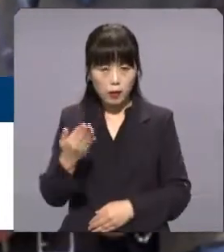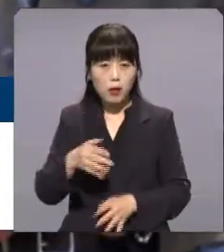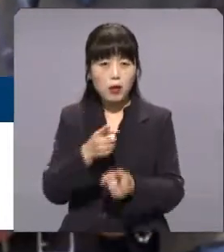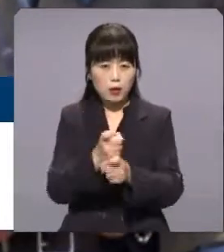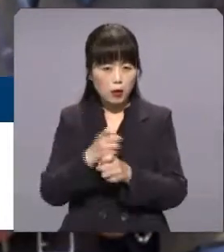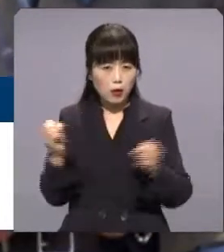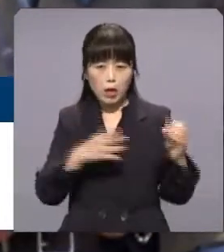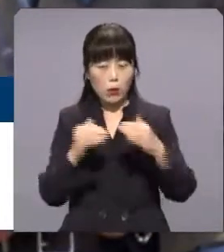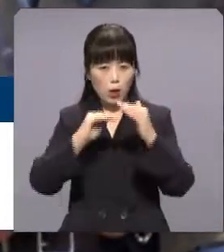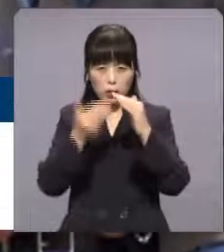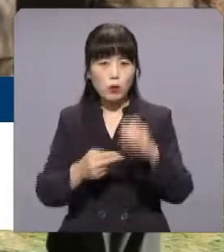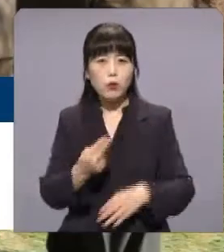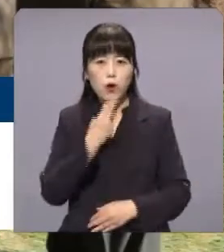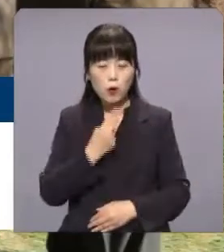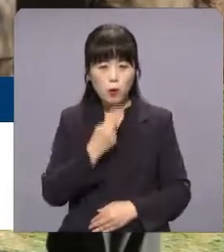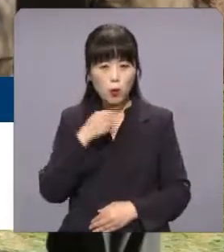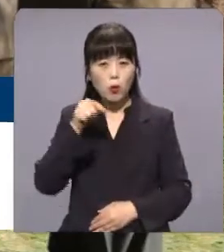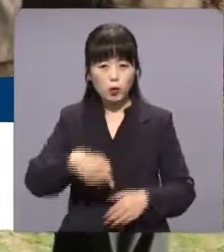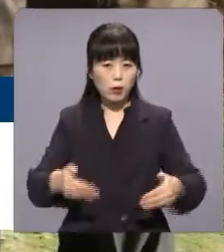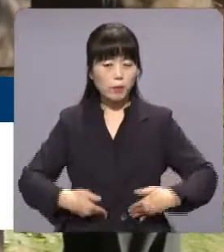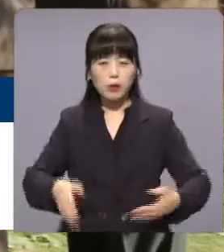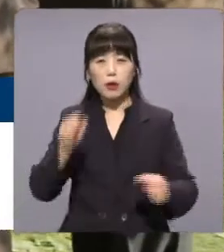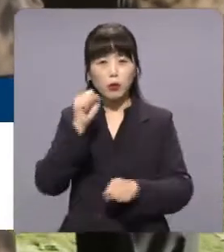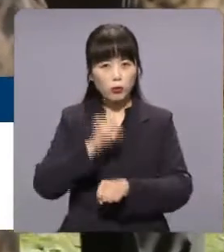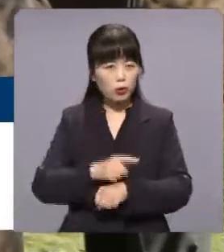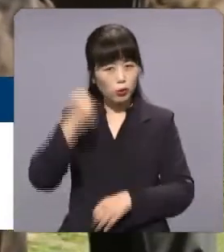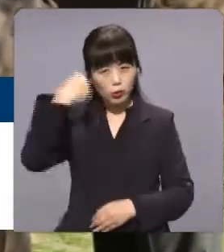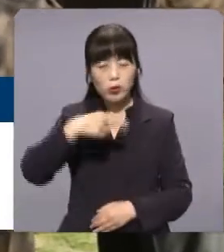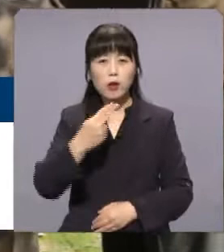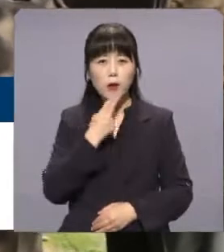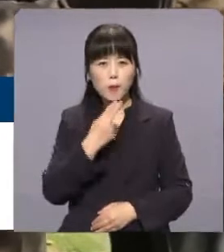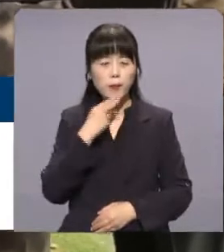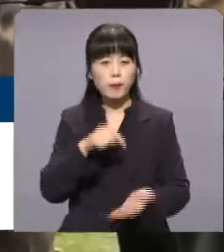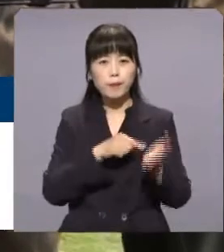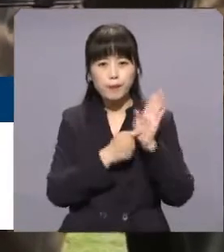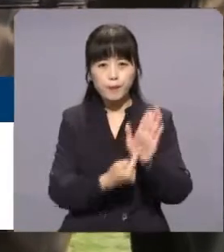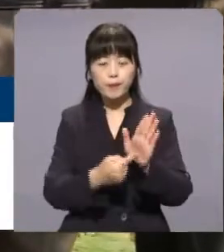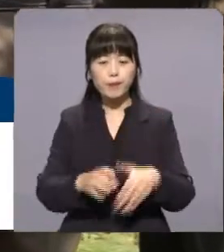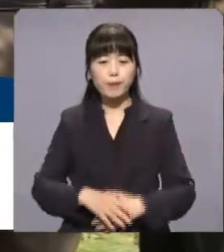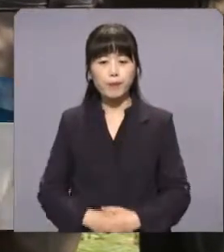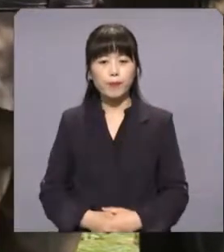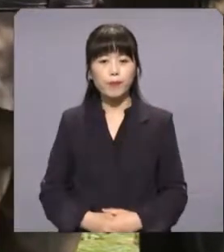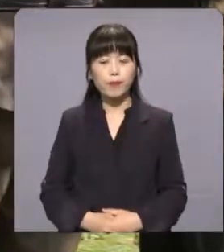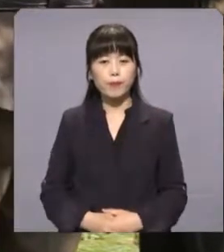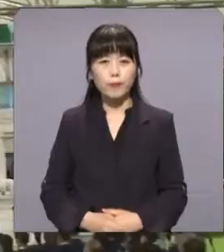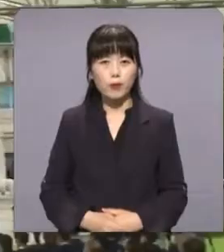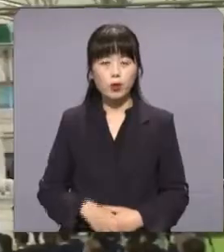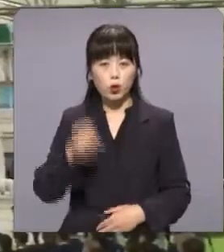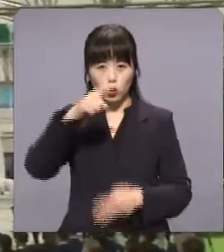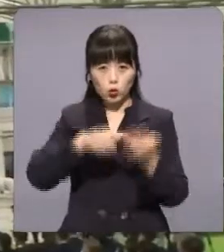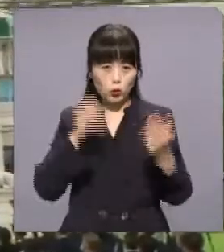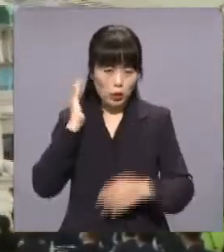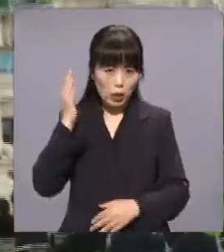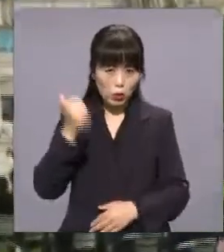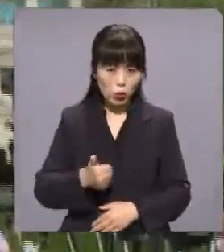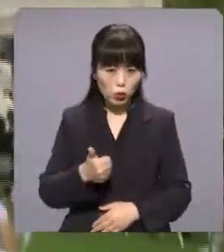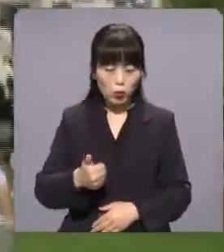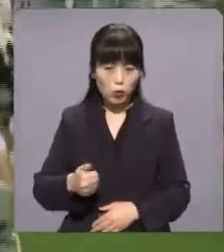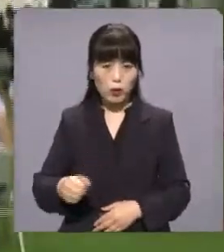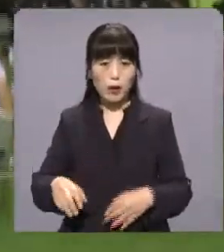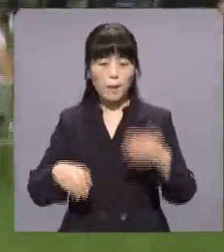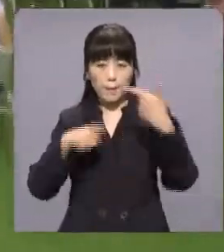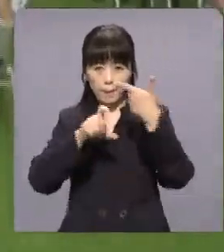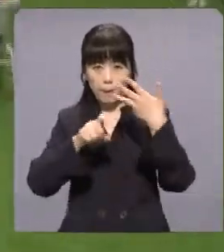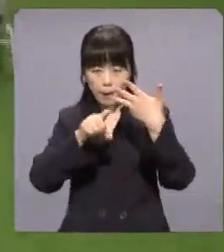적들과 대화할 내용도 없고 그럴 필요성도 느끼지 않는다고 밝혔습니다 윤석열 대통령은 지난